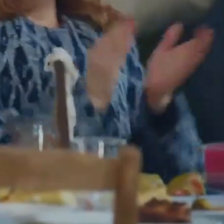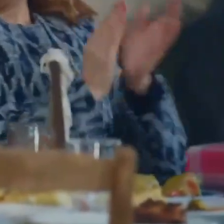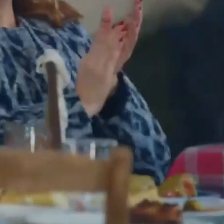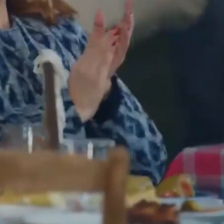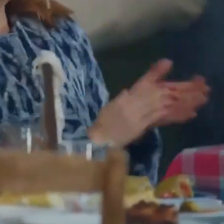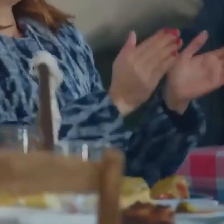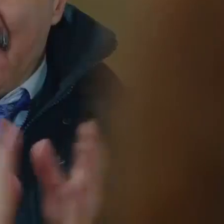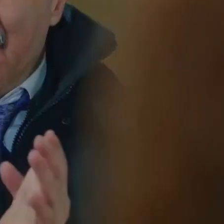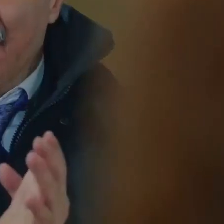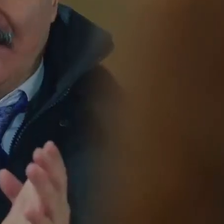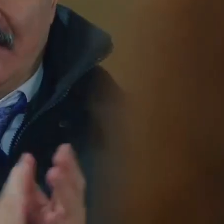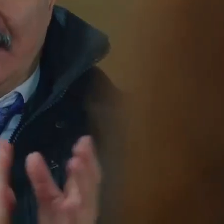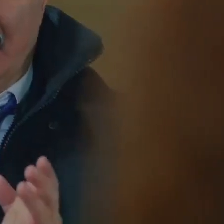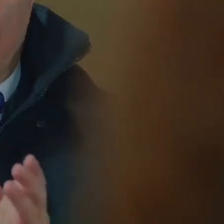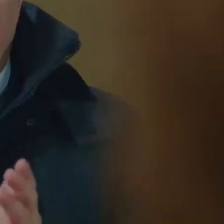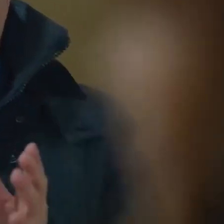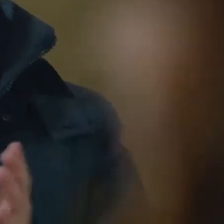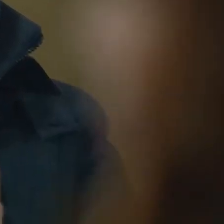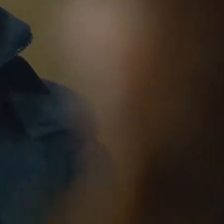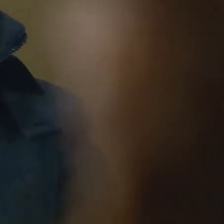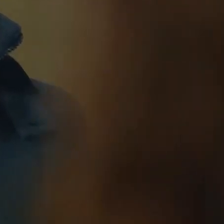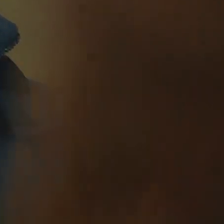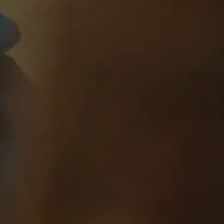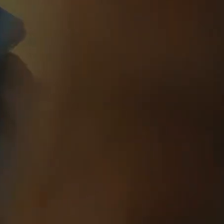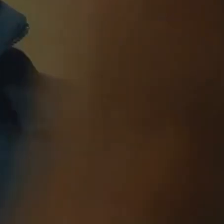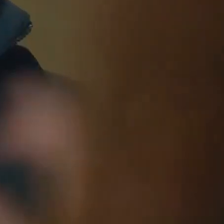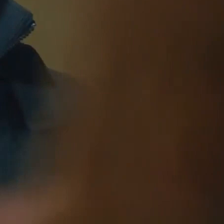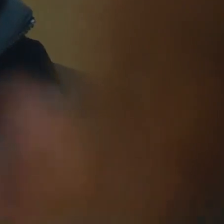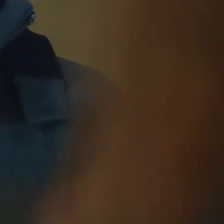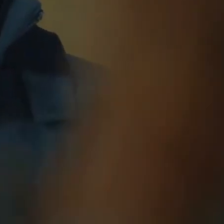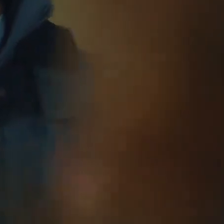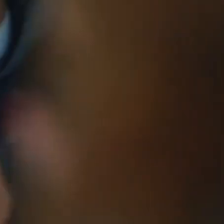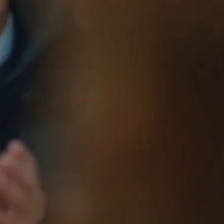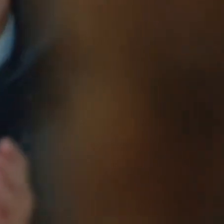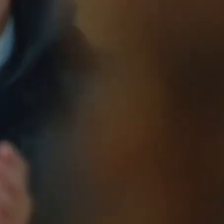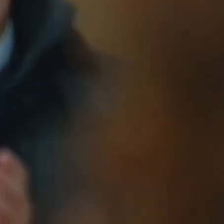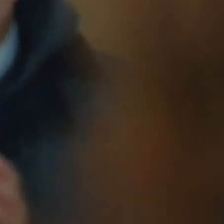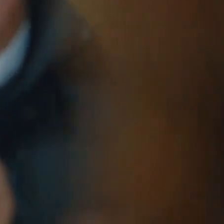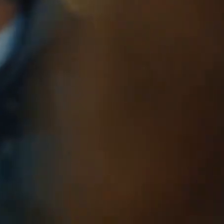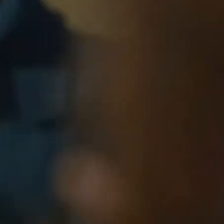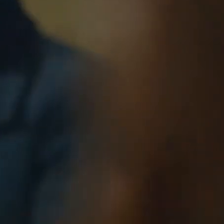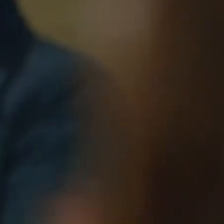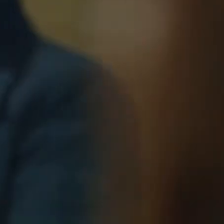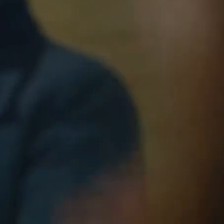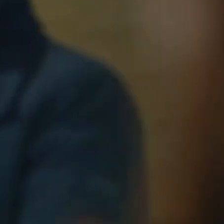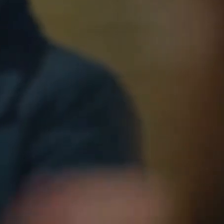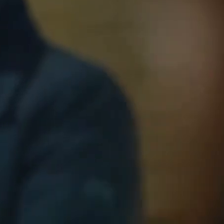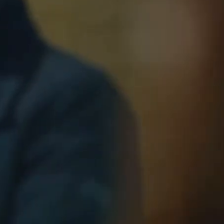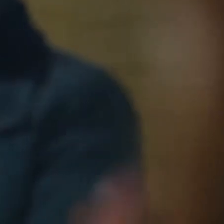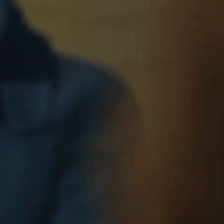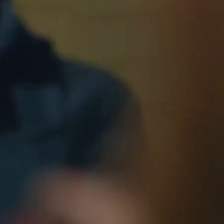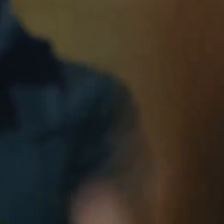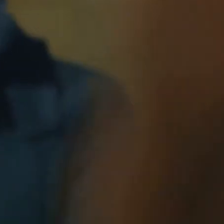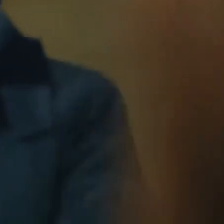kur yaparak gülümsemekte. İlyas'ı fark edip göz devirerek önüne döndü. Şener üzerine alıp bozuldu. Samzun üzerinden İlyas'a